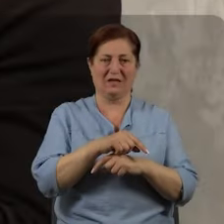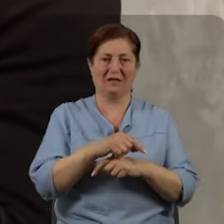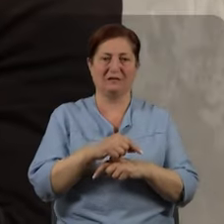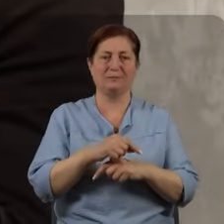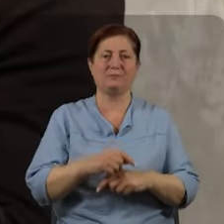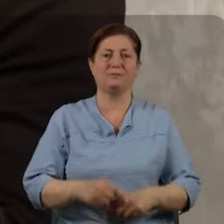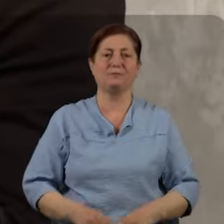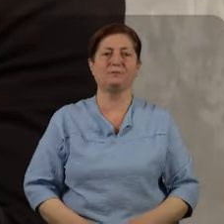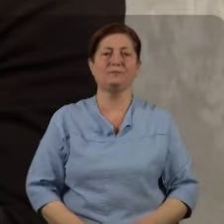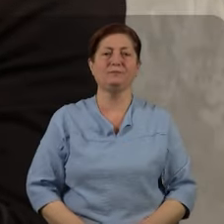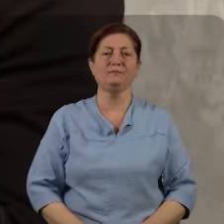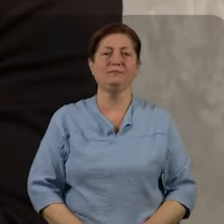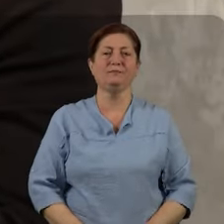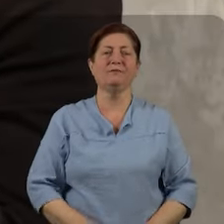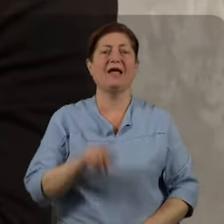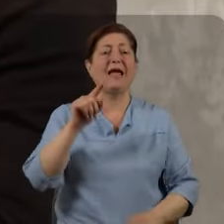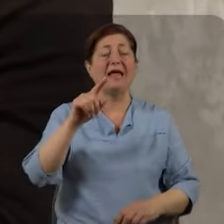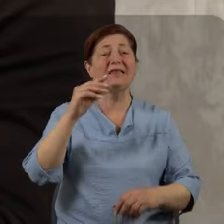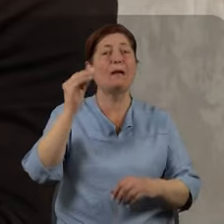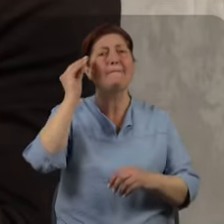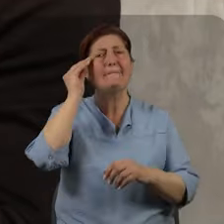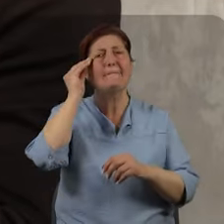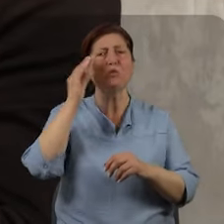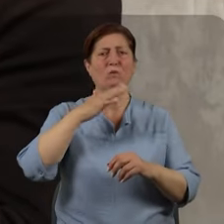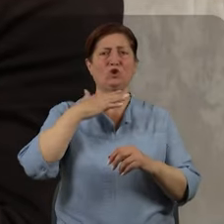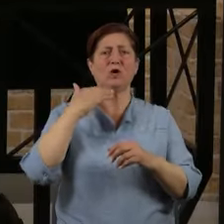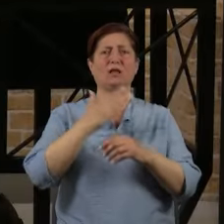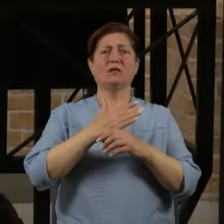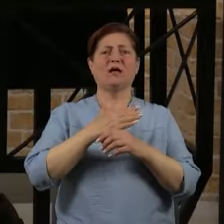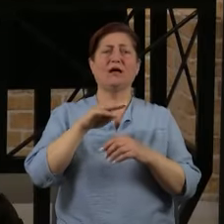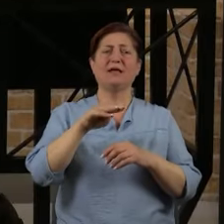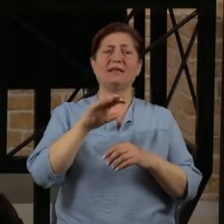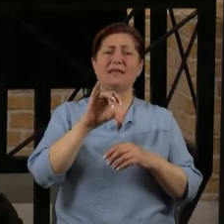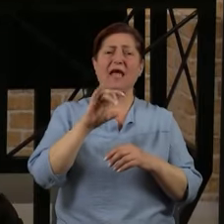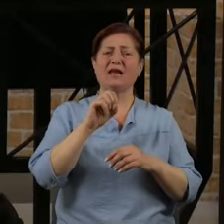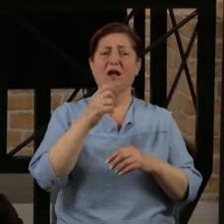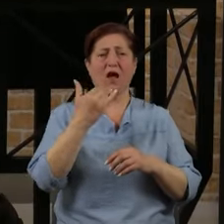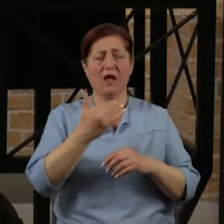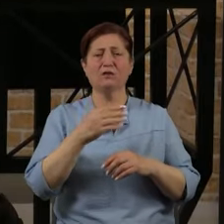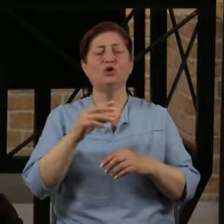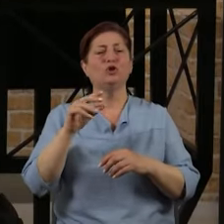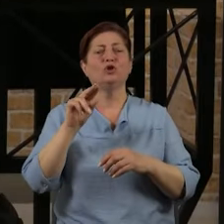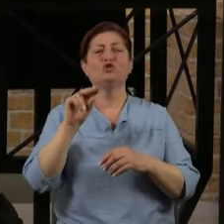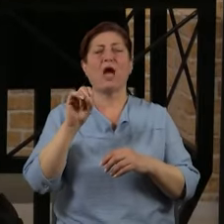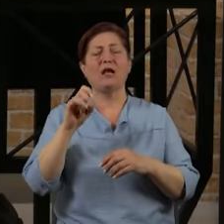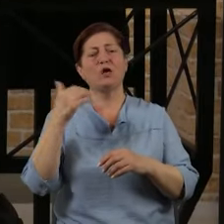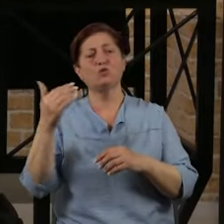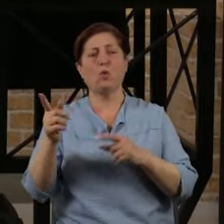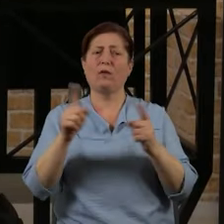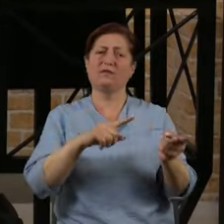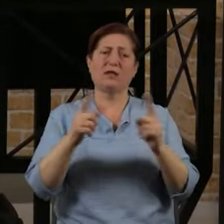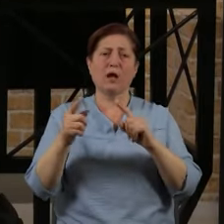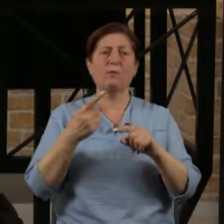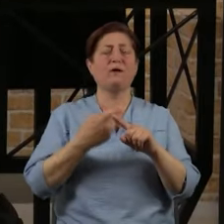իհարկե տարբեր միտում է կա, դա Տերյանի եւ Չարենցի դեպքում։ Դա առաջին հայացքից է։ Իսկական դեպքում բոլորովին այլ է, ինձ թվում է։ Չեմ կարծում այլ